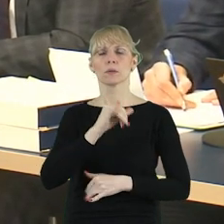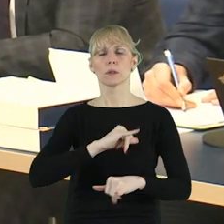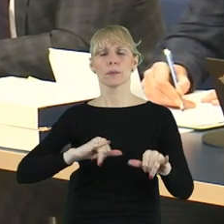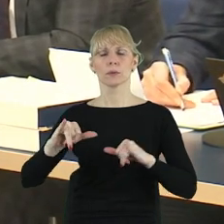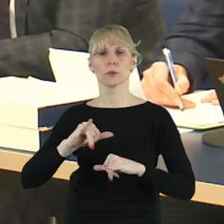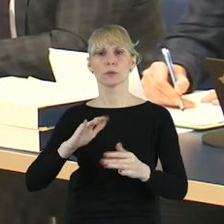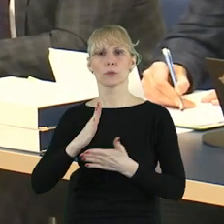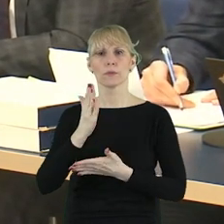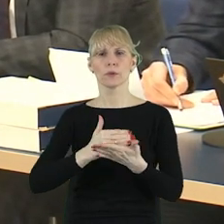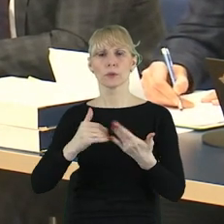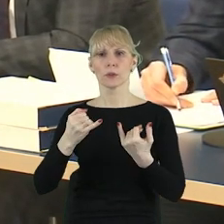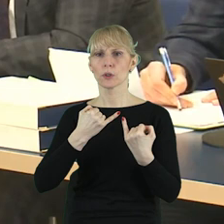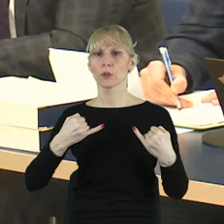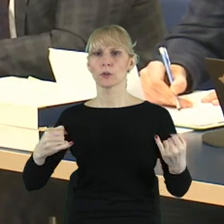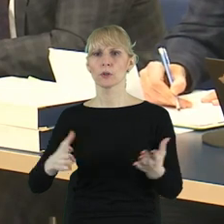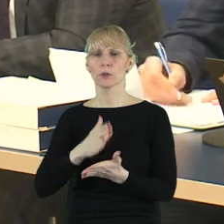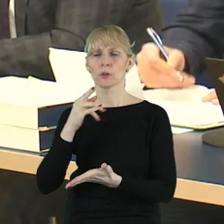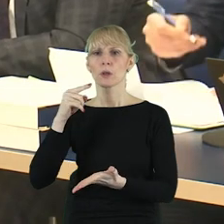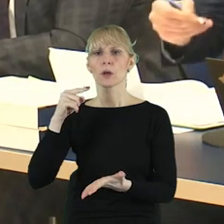i regulaminem sejmiku.